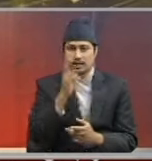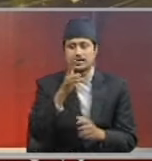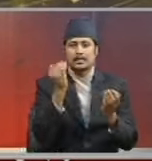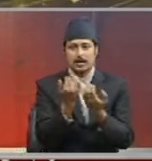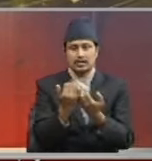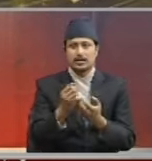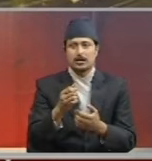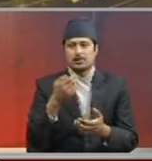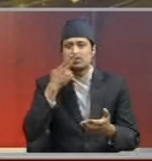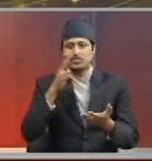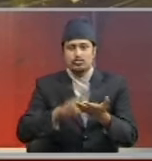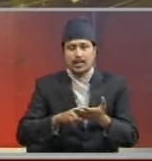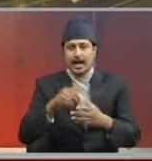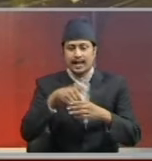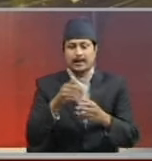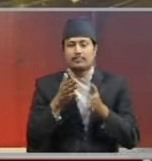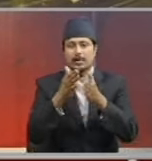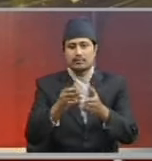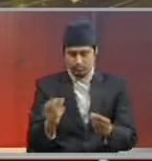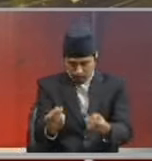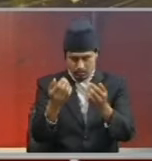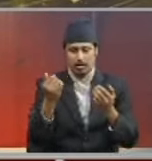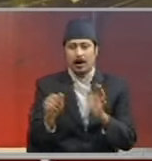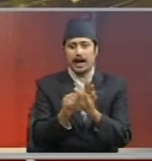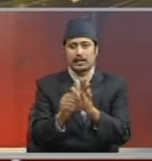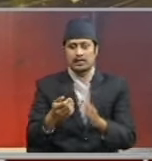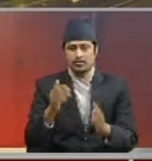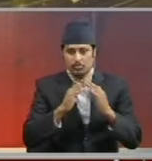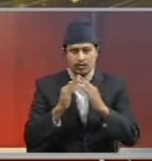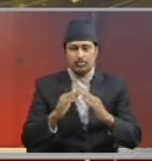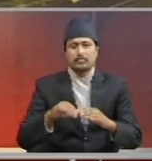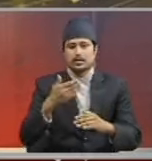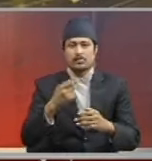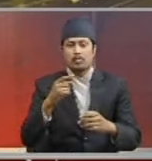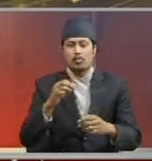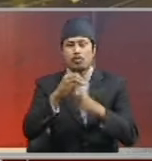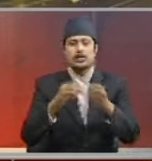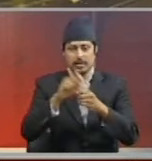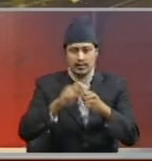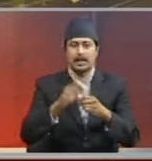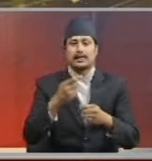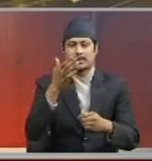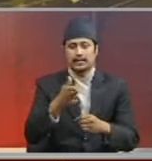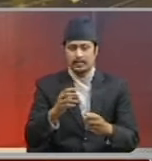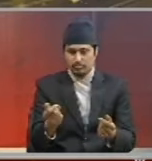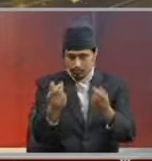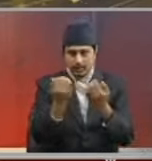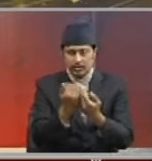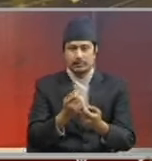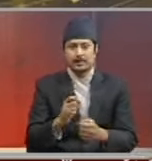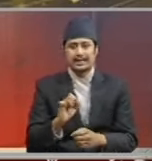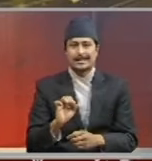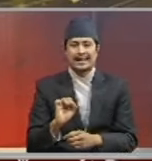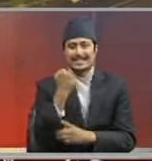उनले हुलाकी मार्ग निर्माण कार्य तीव्र रूपमा अघि बढेको, भूकम्पपछिको पुननिर्माणले समेत गति लिएको र राष्ट्रिय